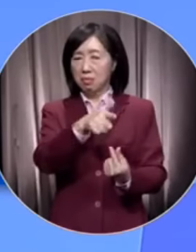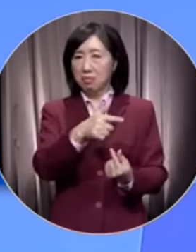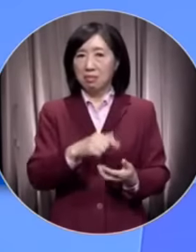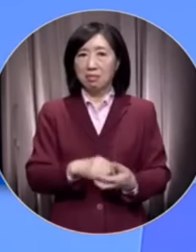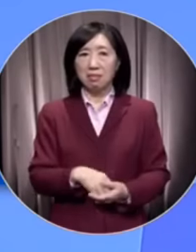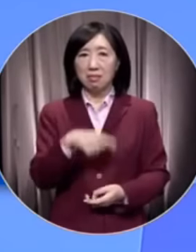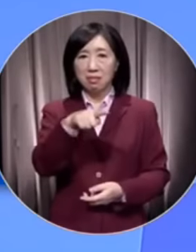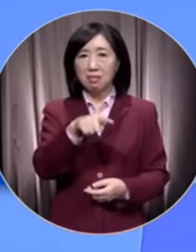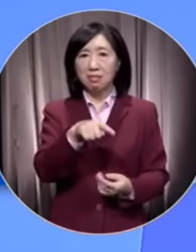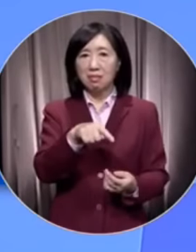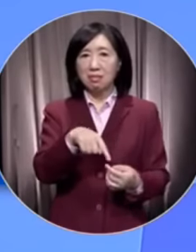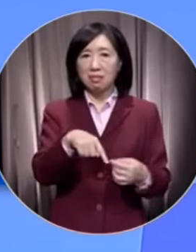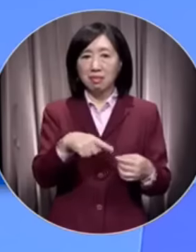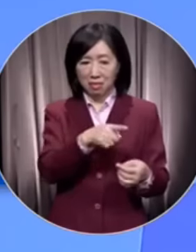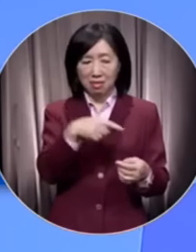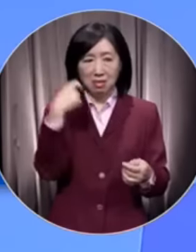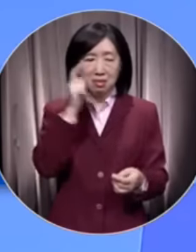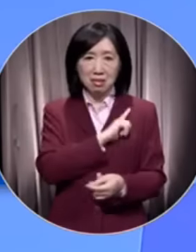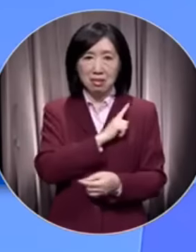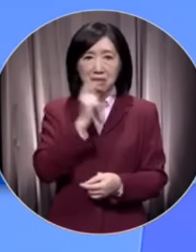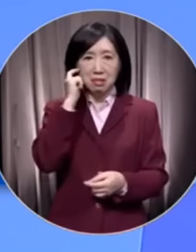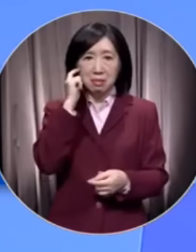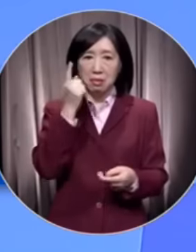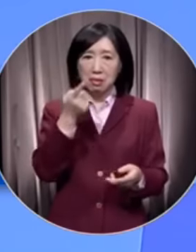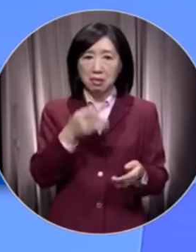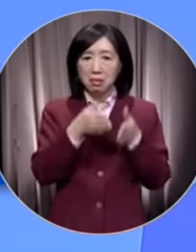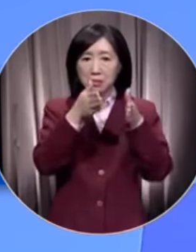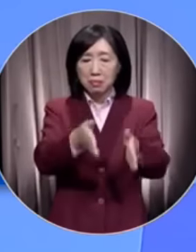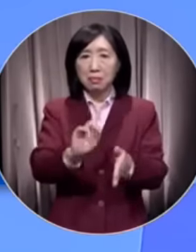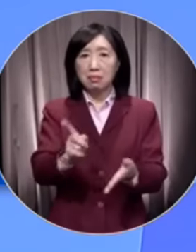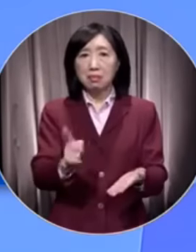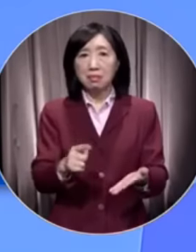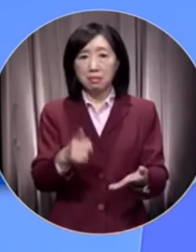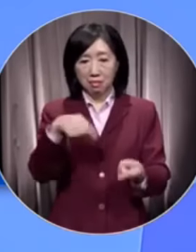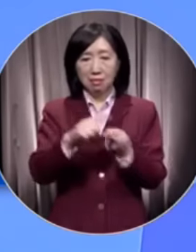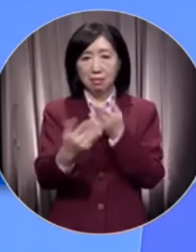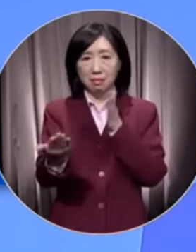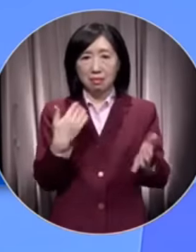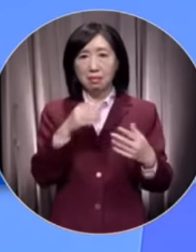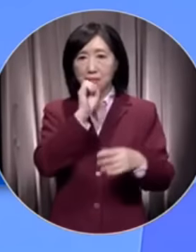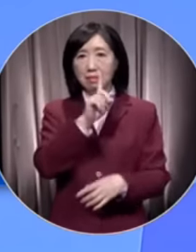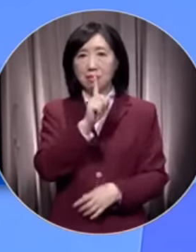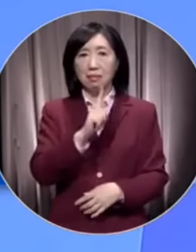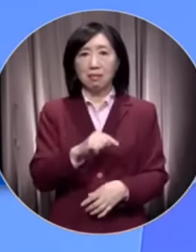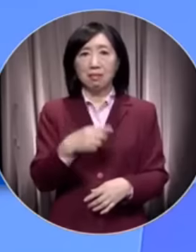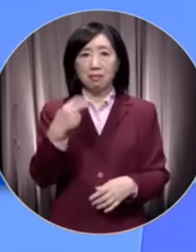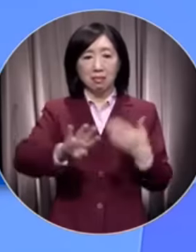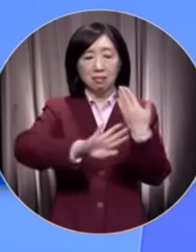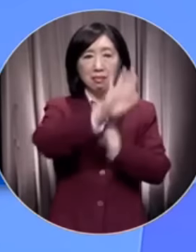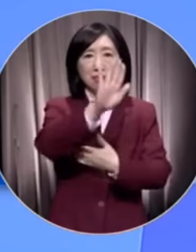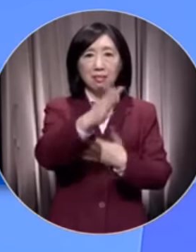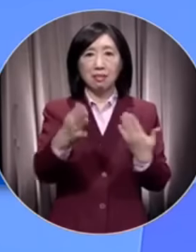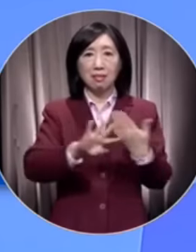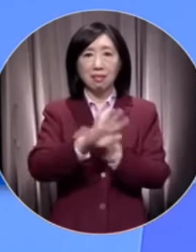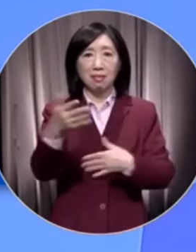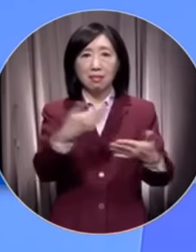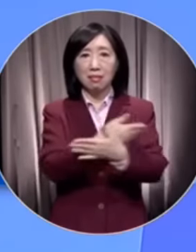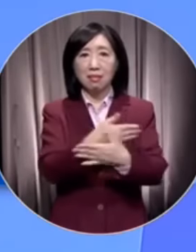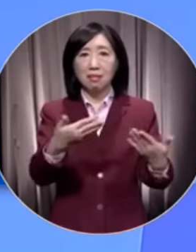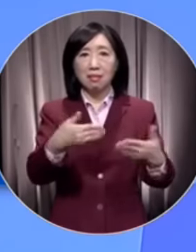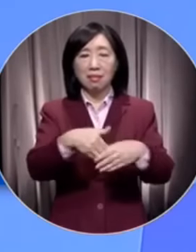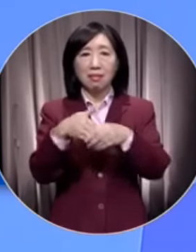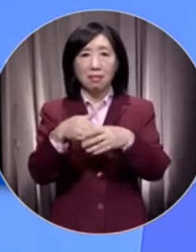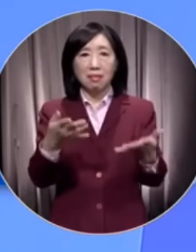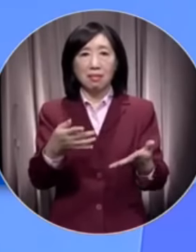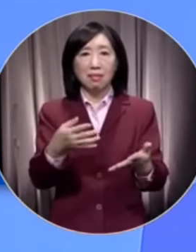席，您的选项是什么？清楚地告诉国人。第二，外交烽火，你在上一次的辩论会